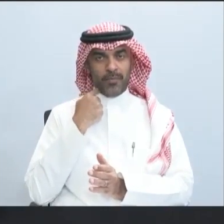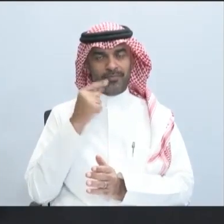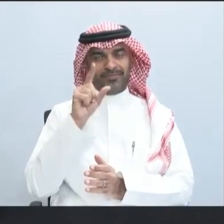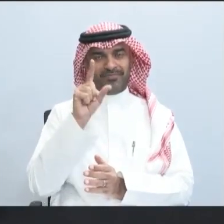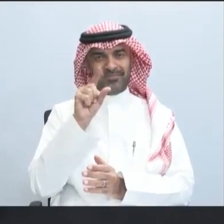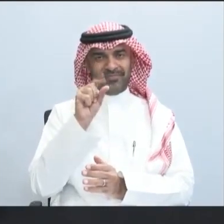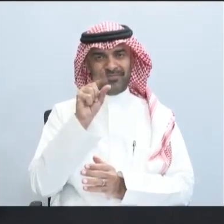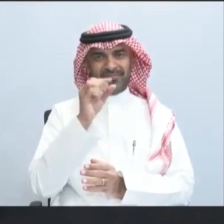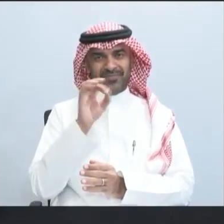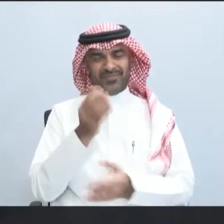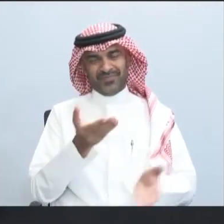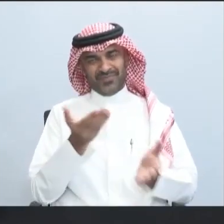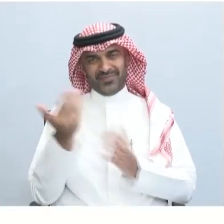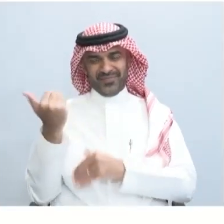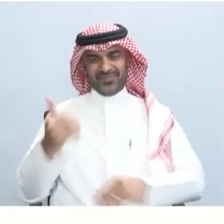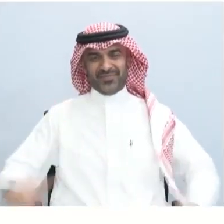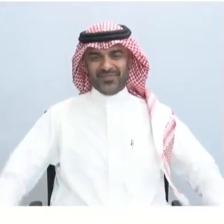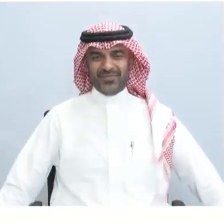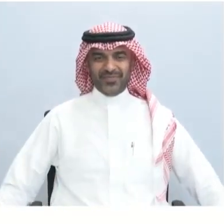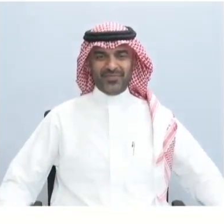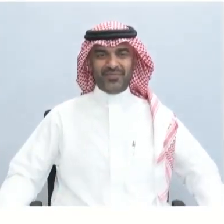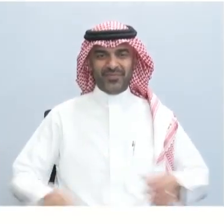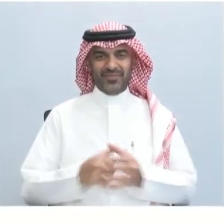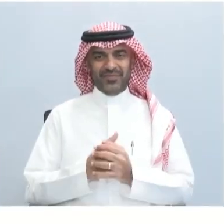احسنتم هيا لننطلق سويا